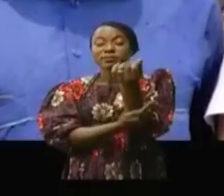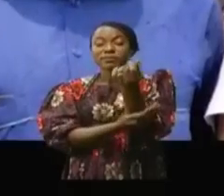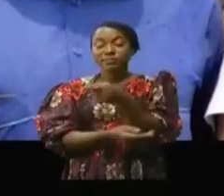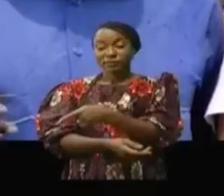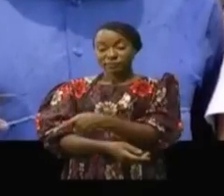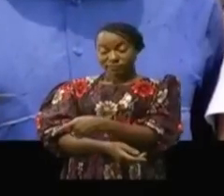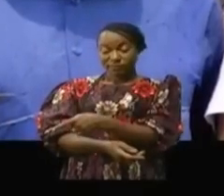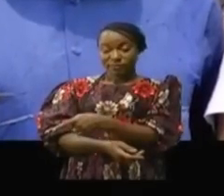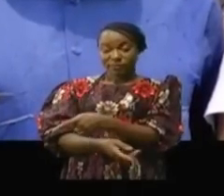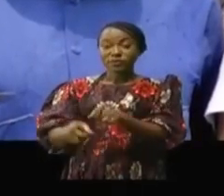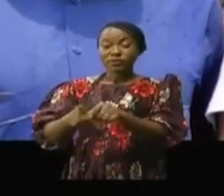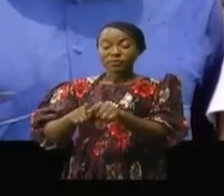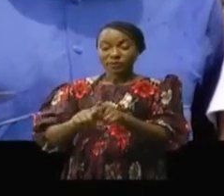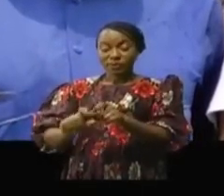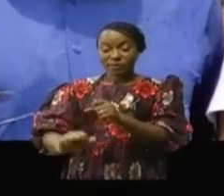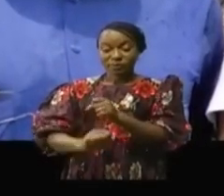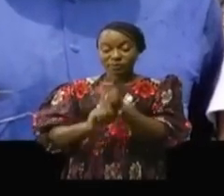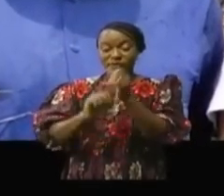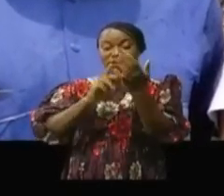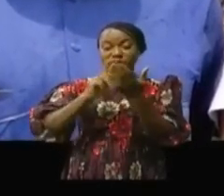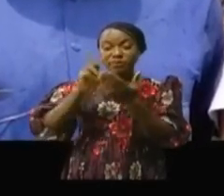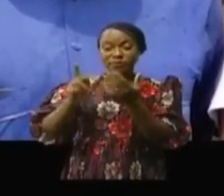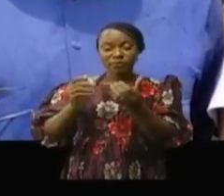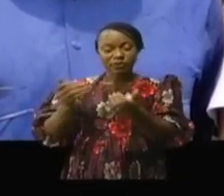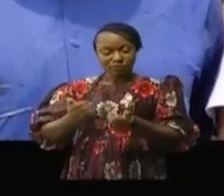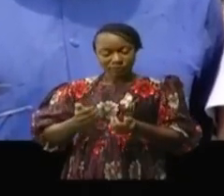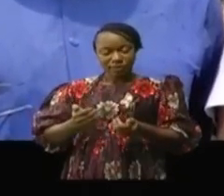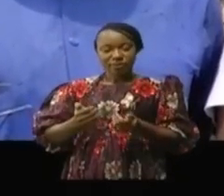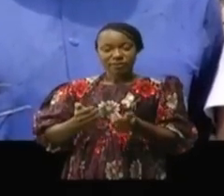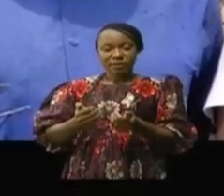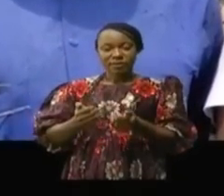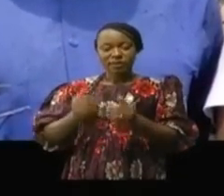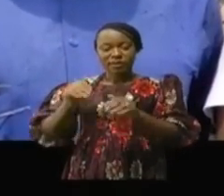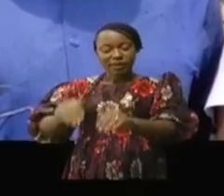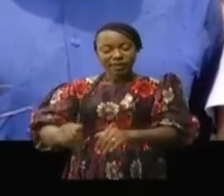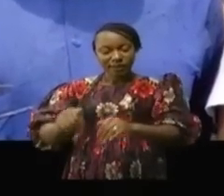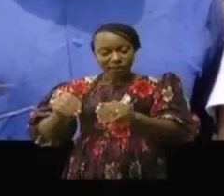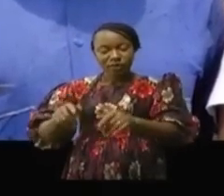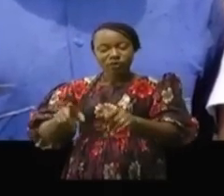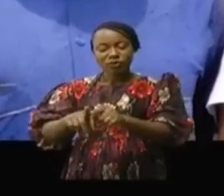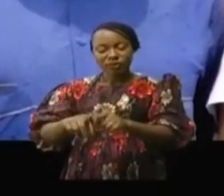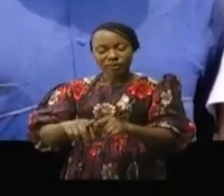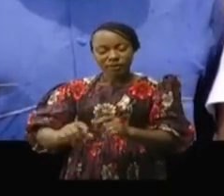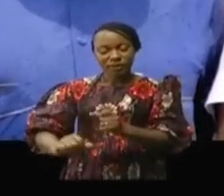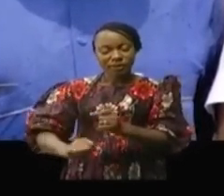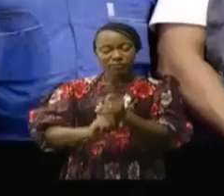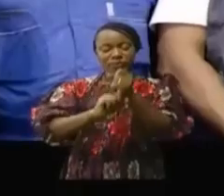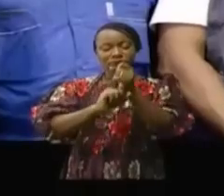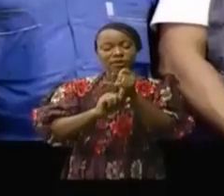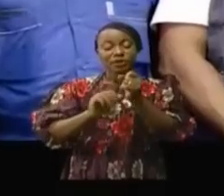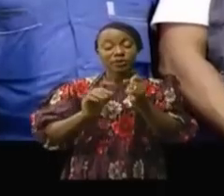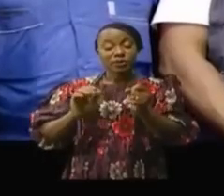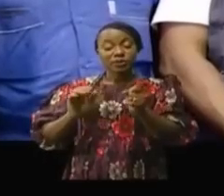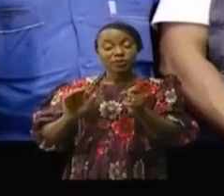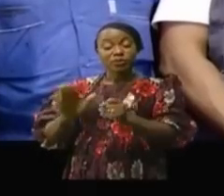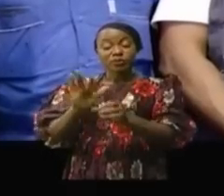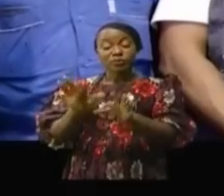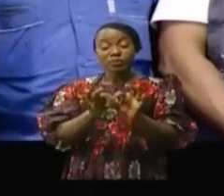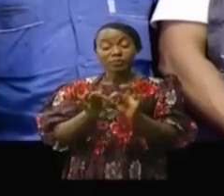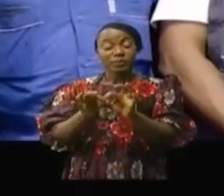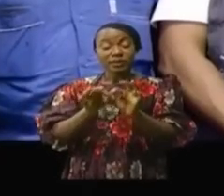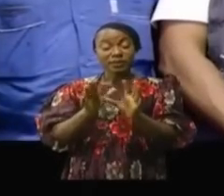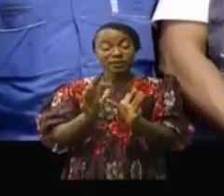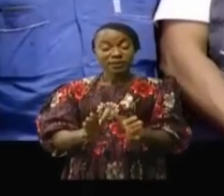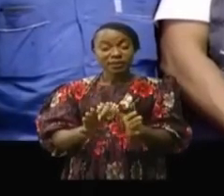faudra appuyer les projets volontaristes agricoles. Il faudra appuyer nos partenaires de l'IITA. On pourra faire